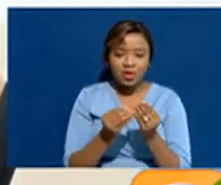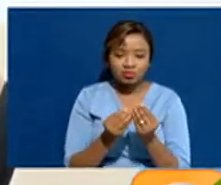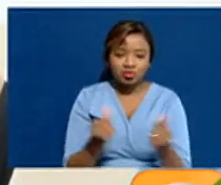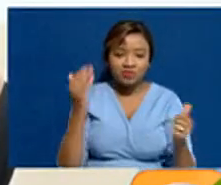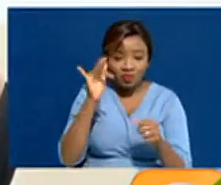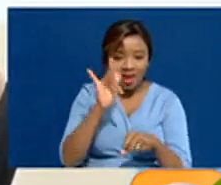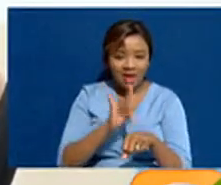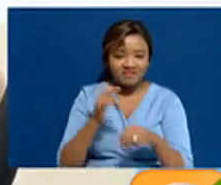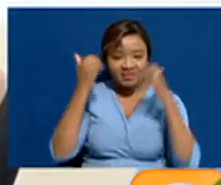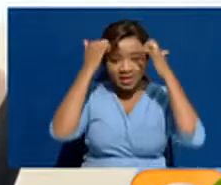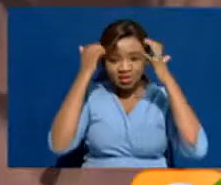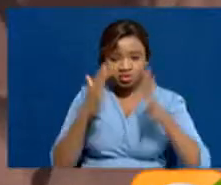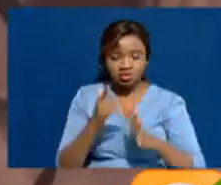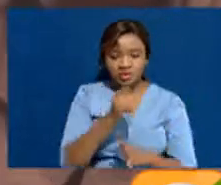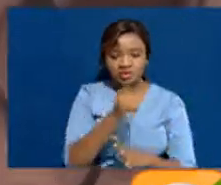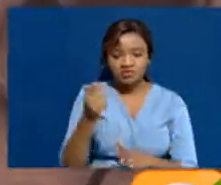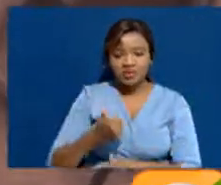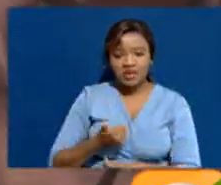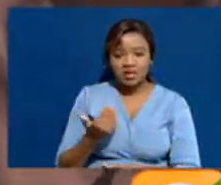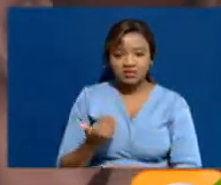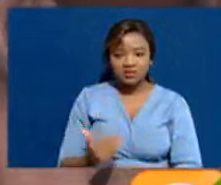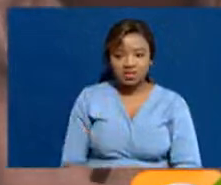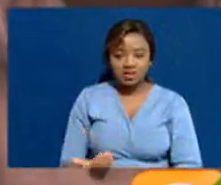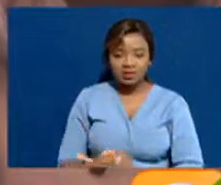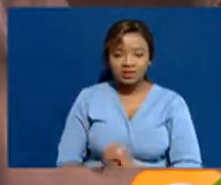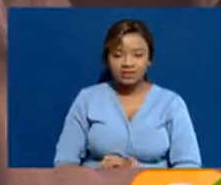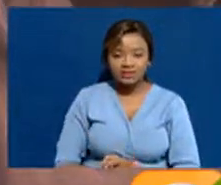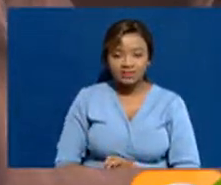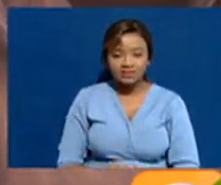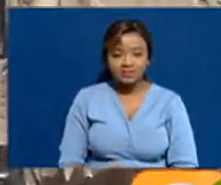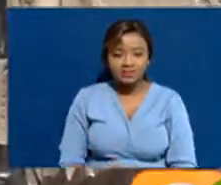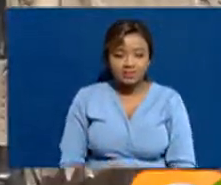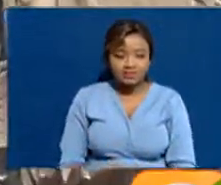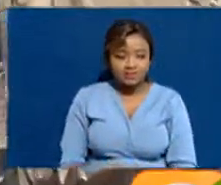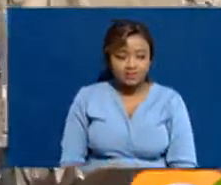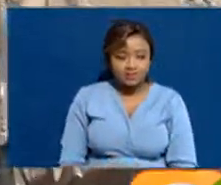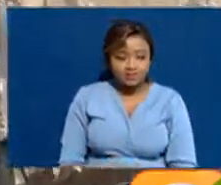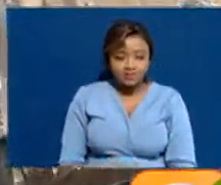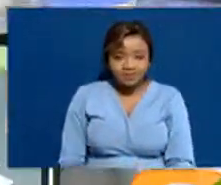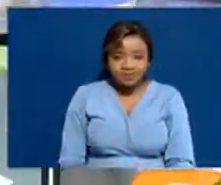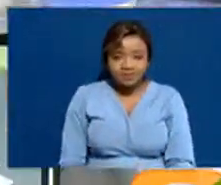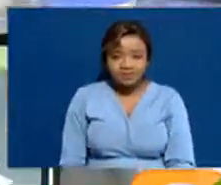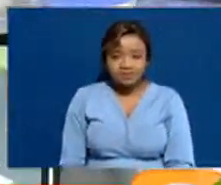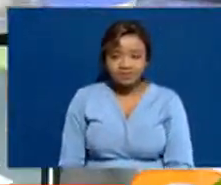elimu ya watoto wa kike. Rimoki, Runinga ya Citizen.